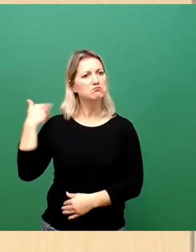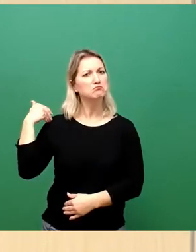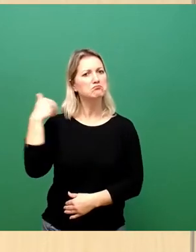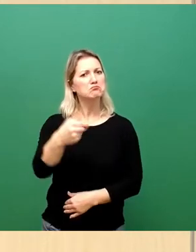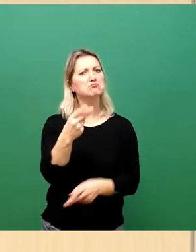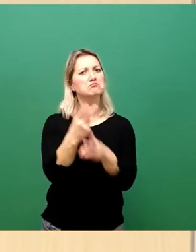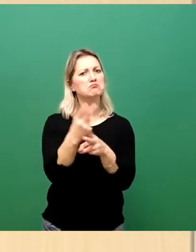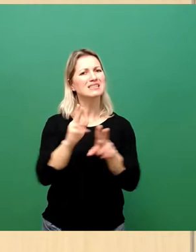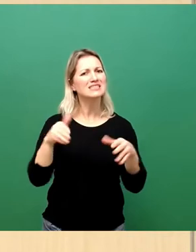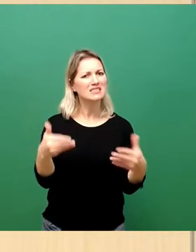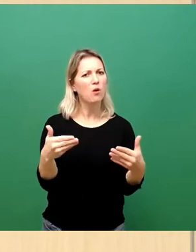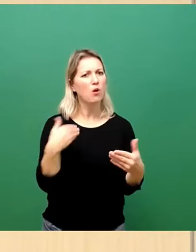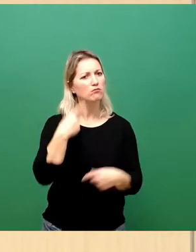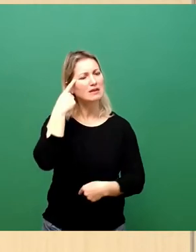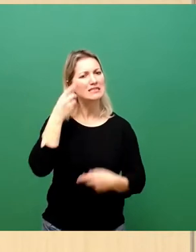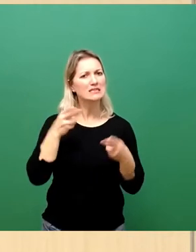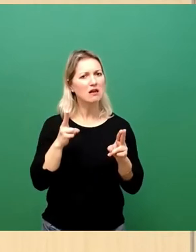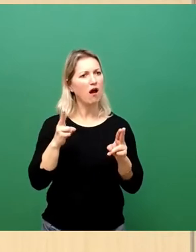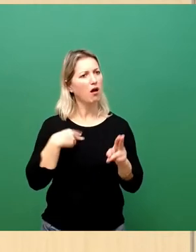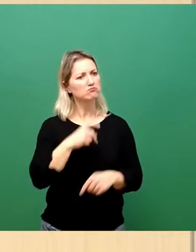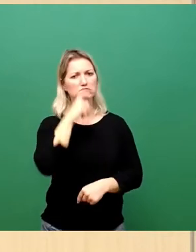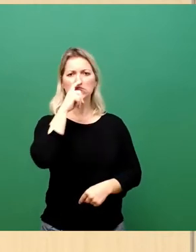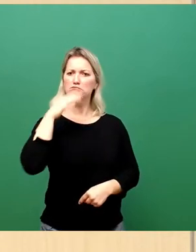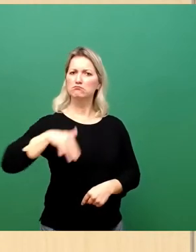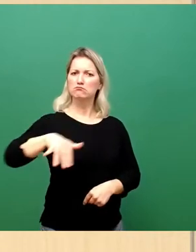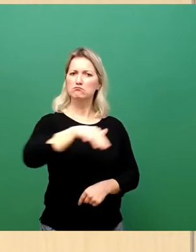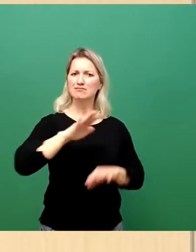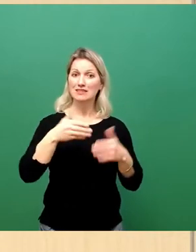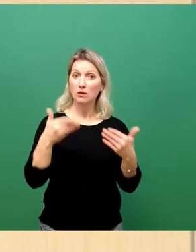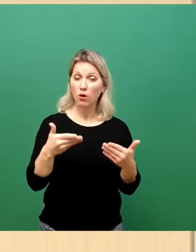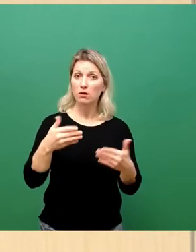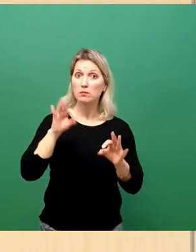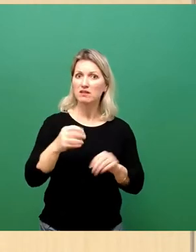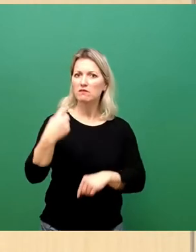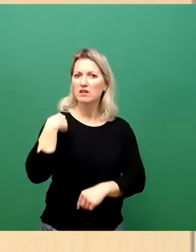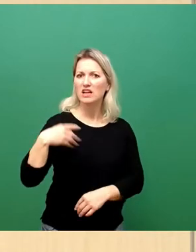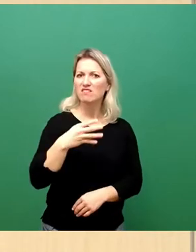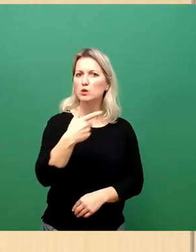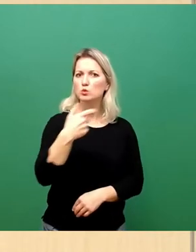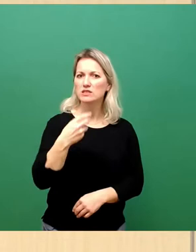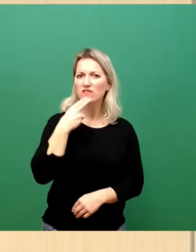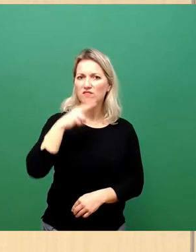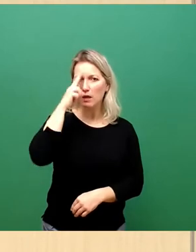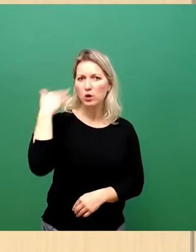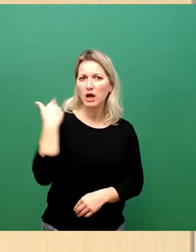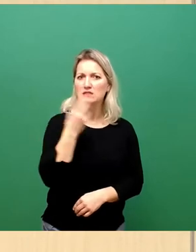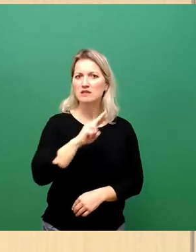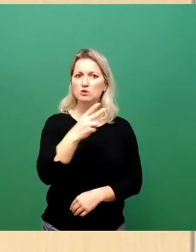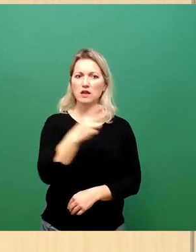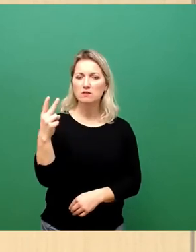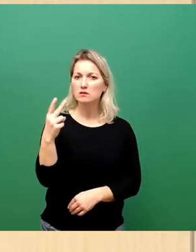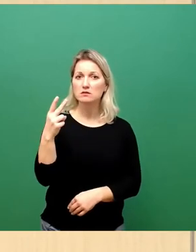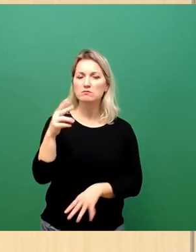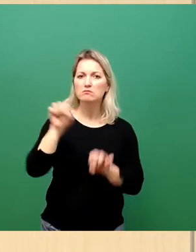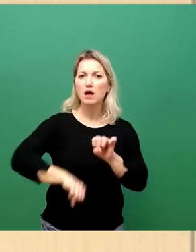eine Gewissheit und ein Privileg, das seit dem 24. Februar 2022 so nicht mehr existiert.